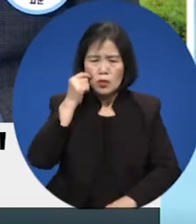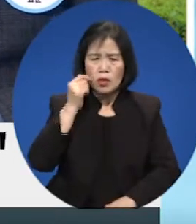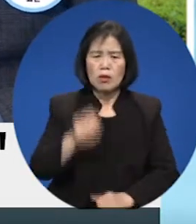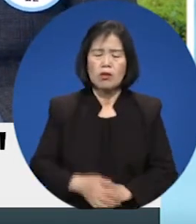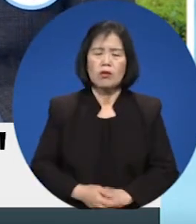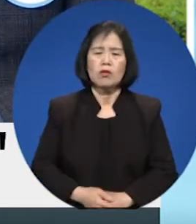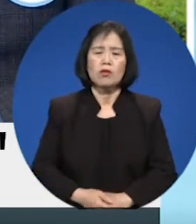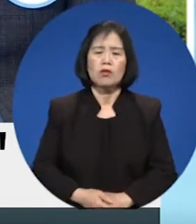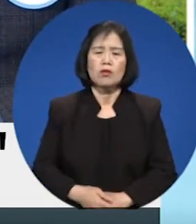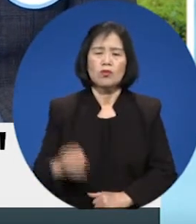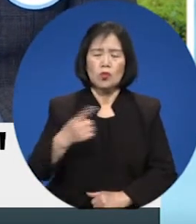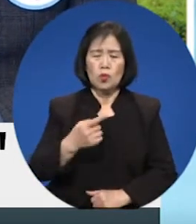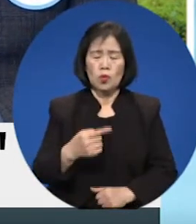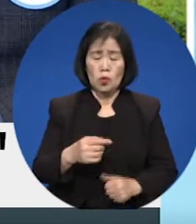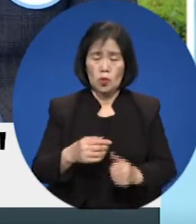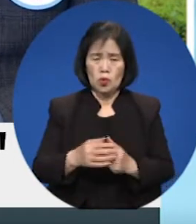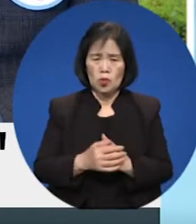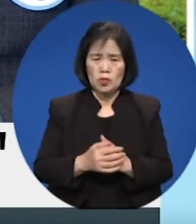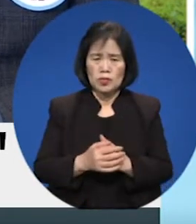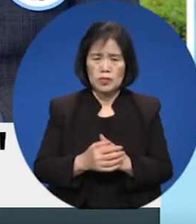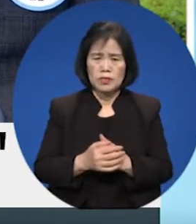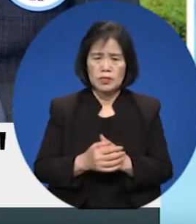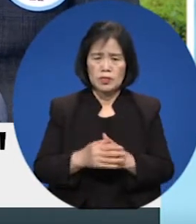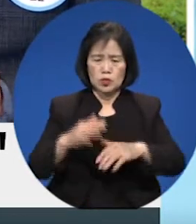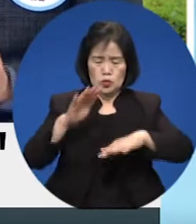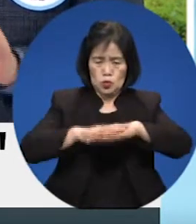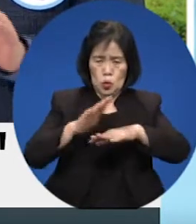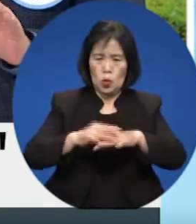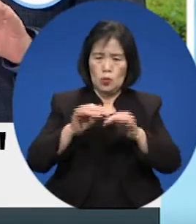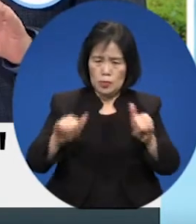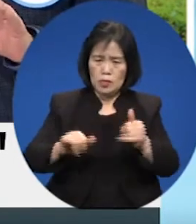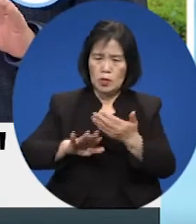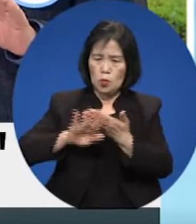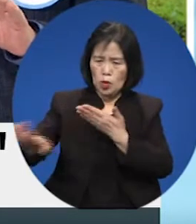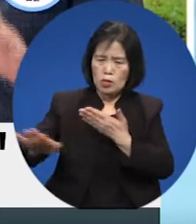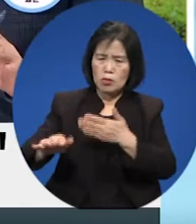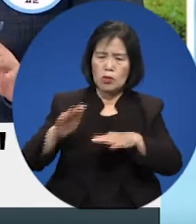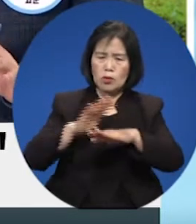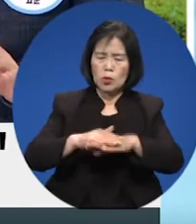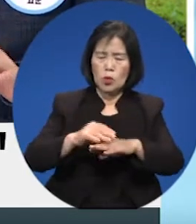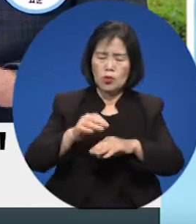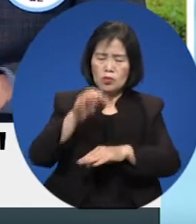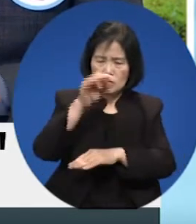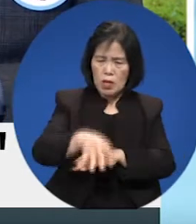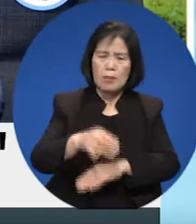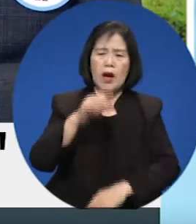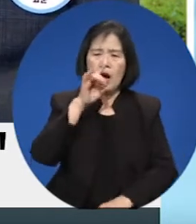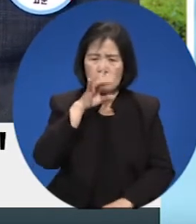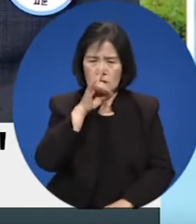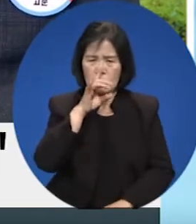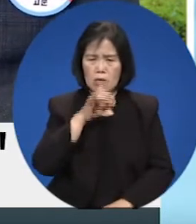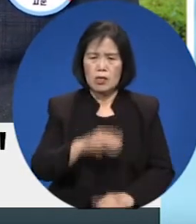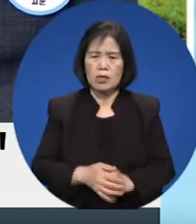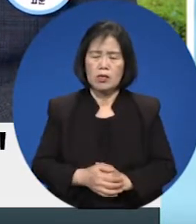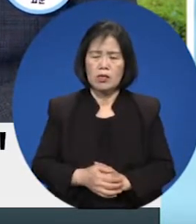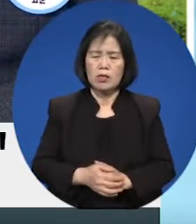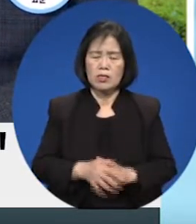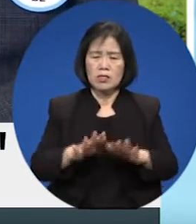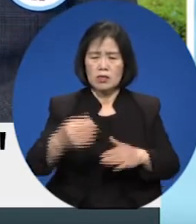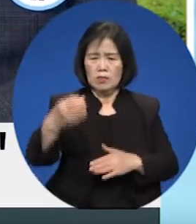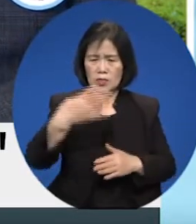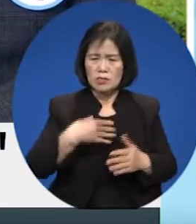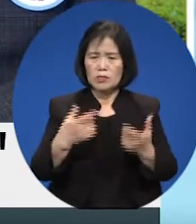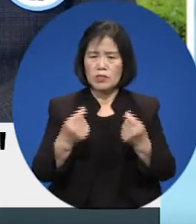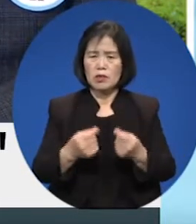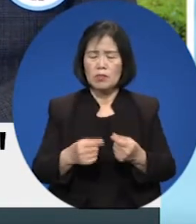경제 유전이 빡 바뀝니다 그래서 사실은 농민이 이외에는 농지를 소유할 수 없어야 되거든요 근데 제 유저 병원 가야 겠지만